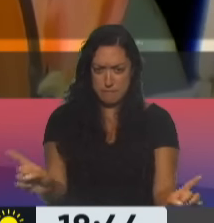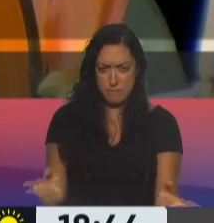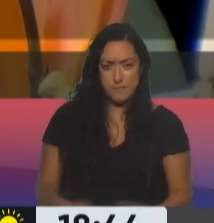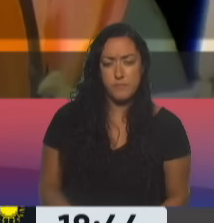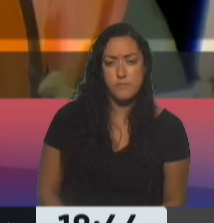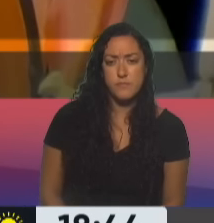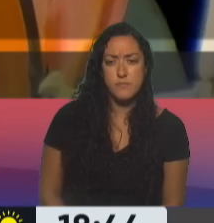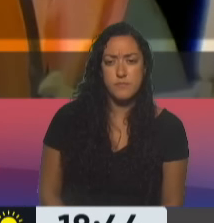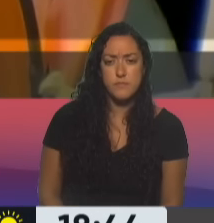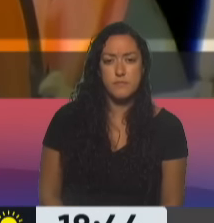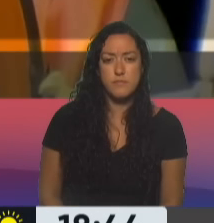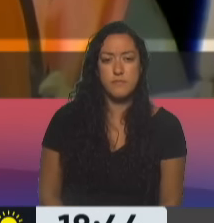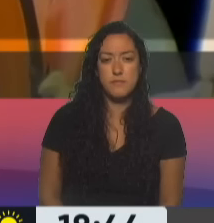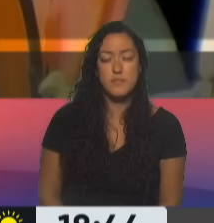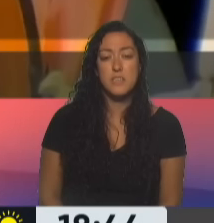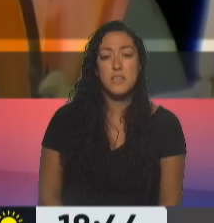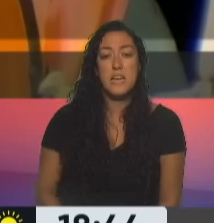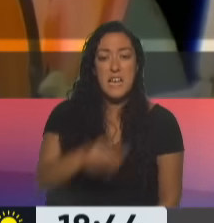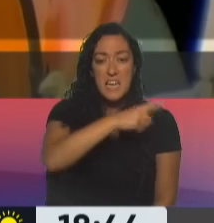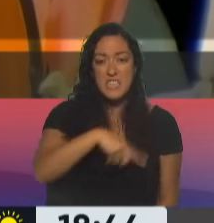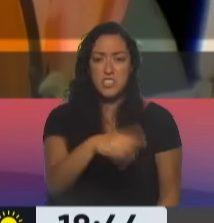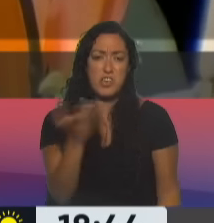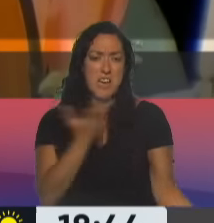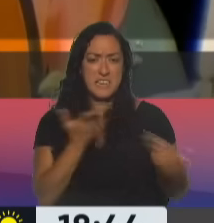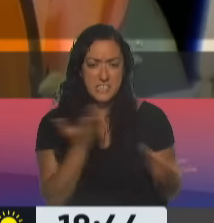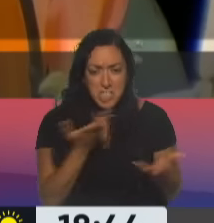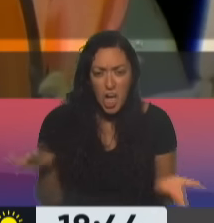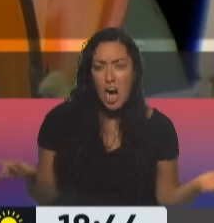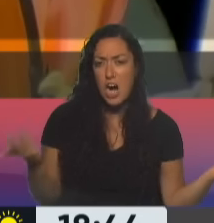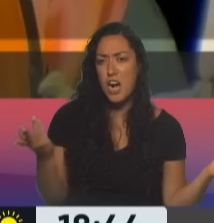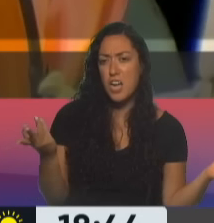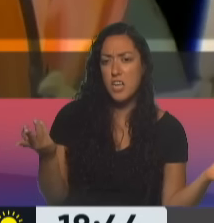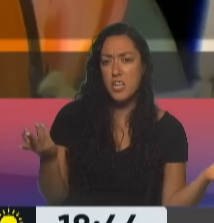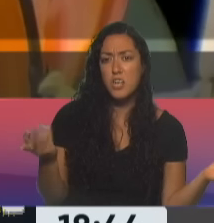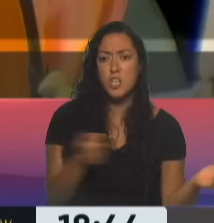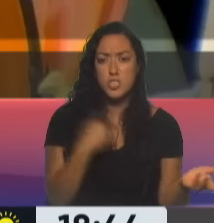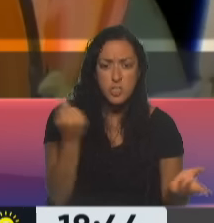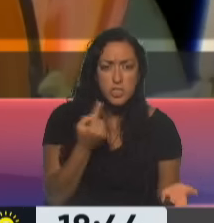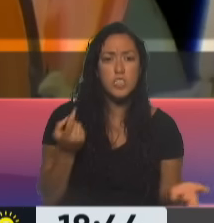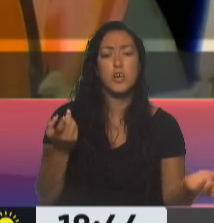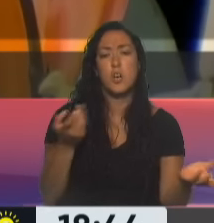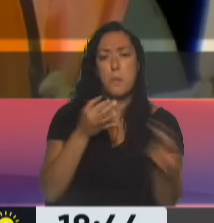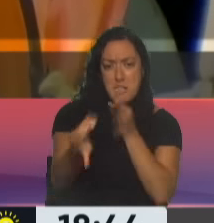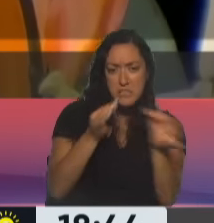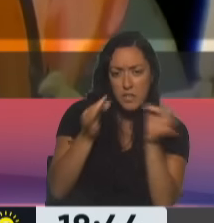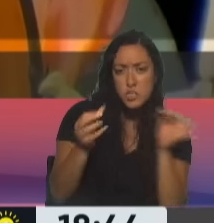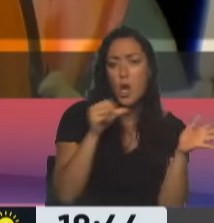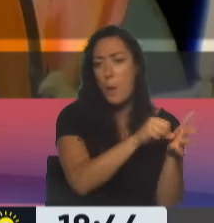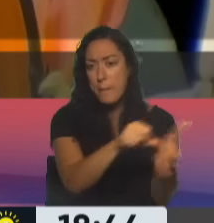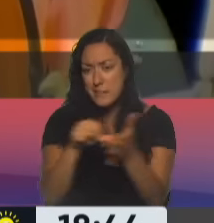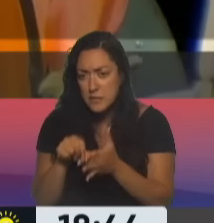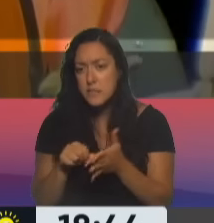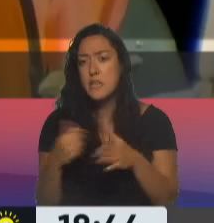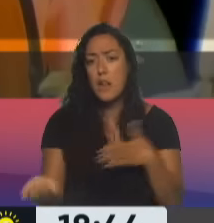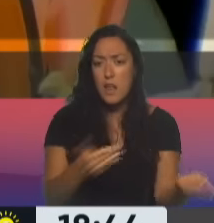مقابل بی‌عدالتی‌ها و تجاوزها کوتاه نخواهد آمد. ولی ما با تمام